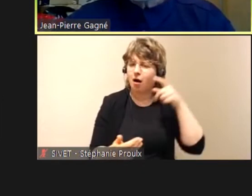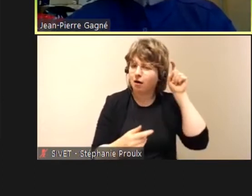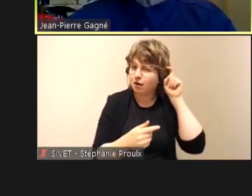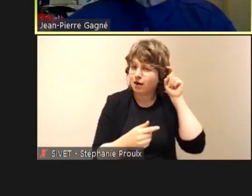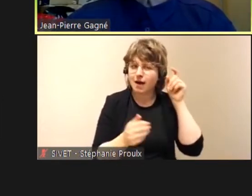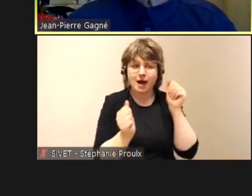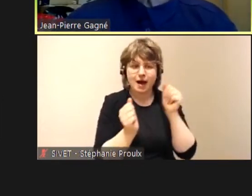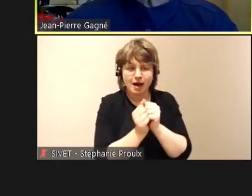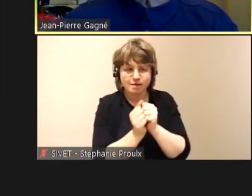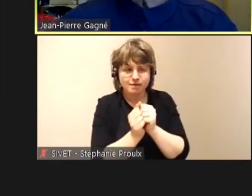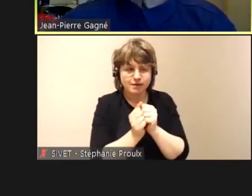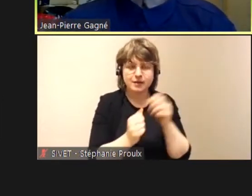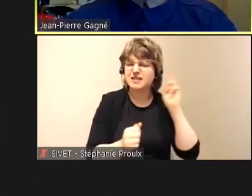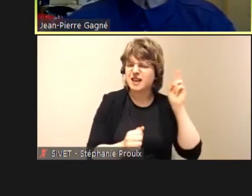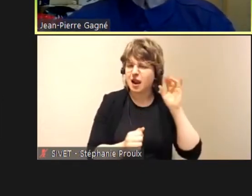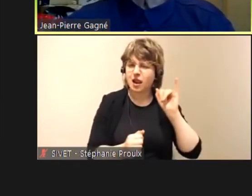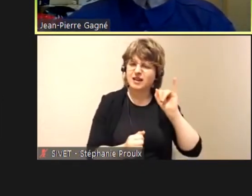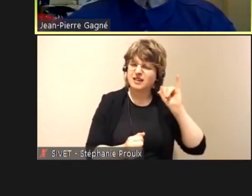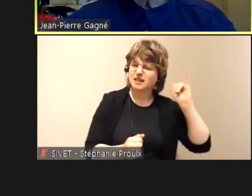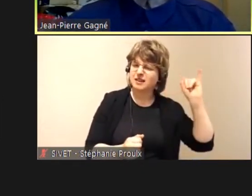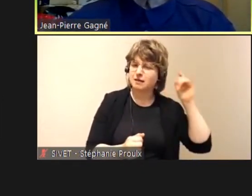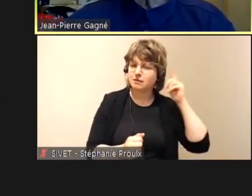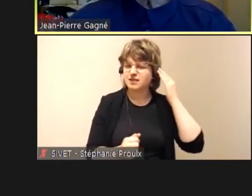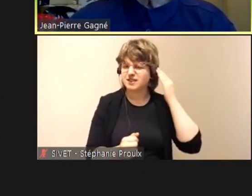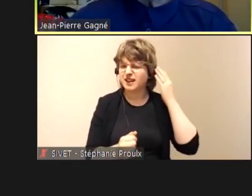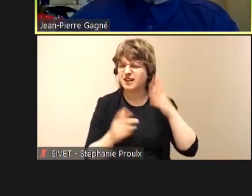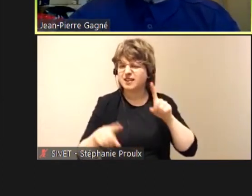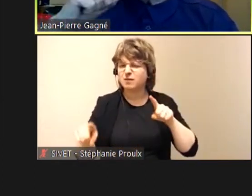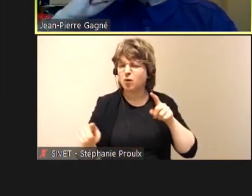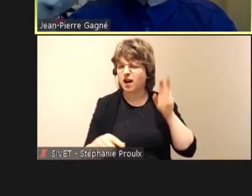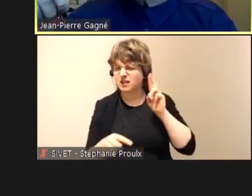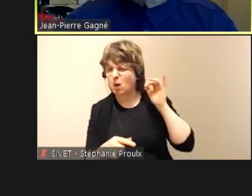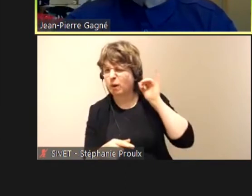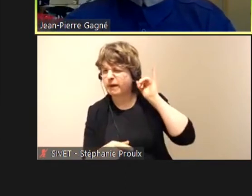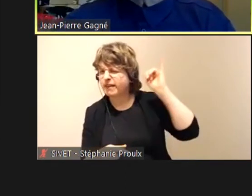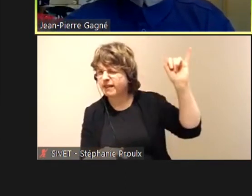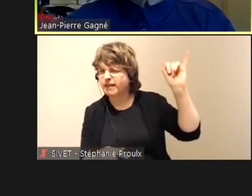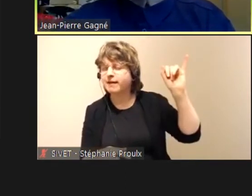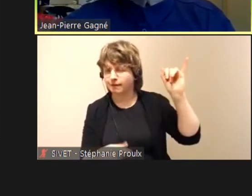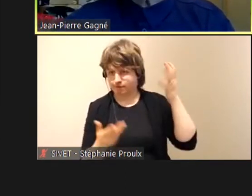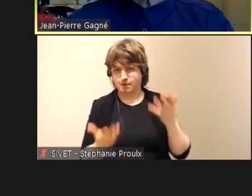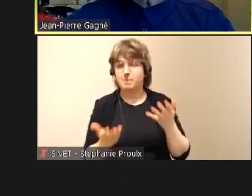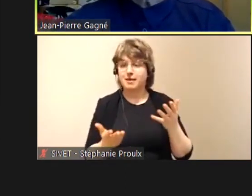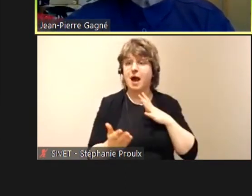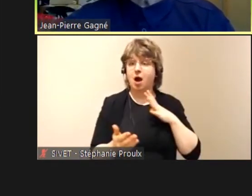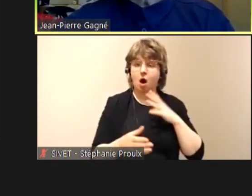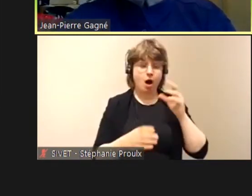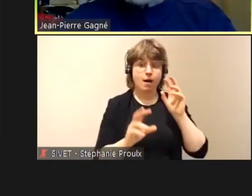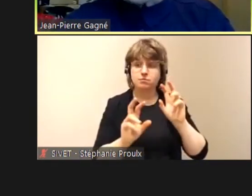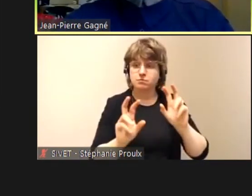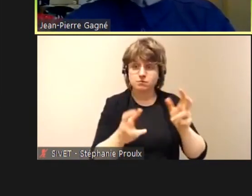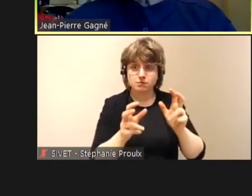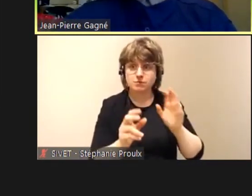oscillent, hein, qui font un genre de feedback, de rétroaction. Et maintenant, il y a des algorithmes dans les aides